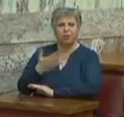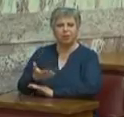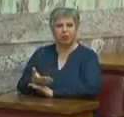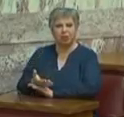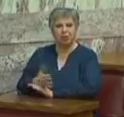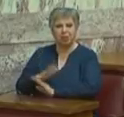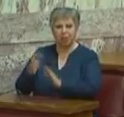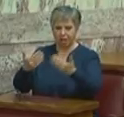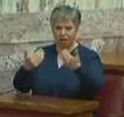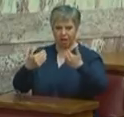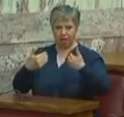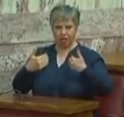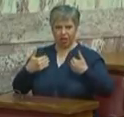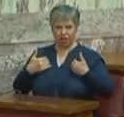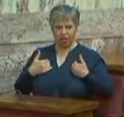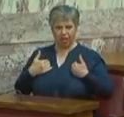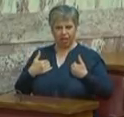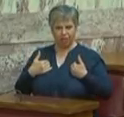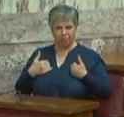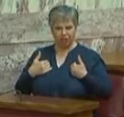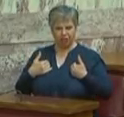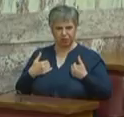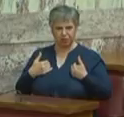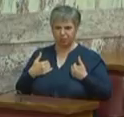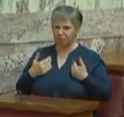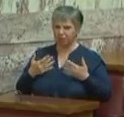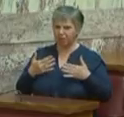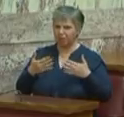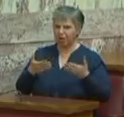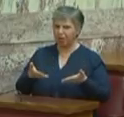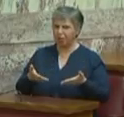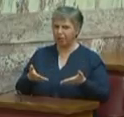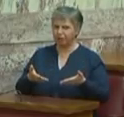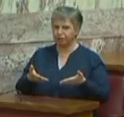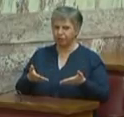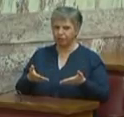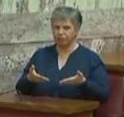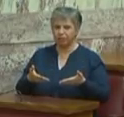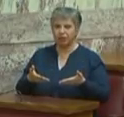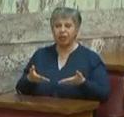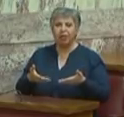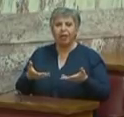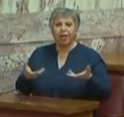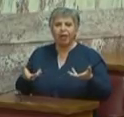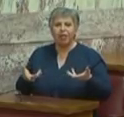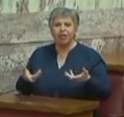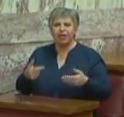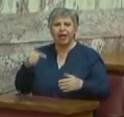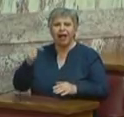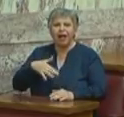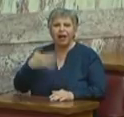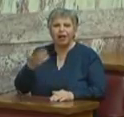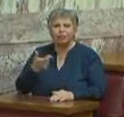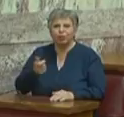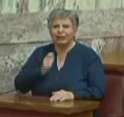είχαμε μηνύσει εισαγγελικούς λειτουργούς. Εάν αυτό δεν λέγεται πολιτική